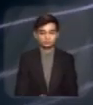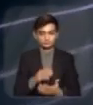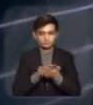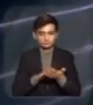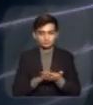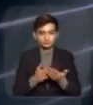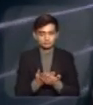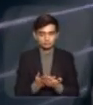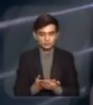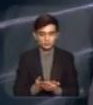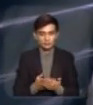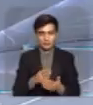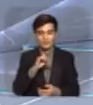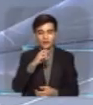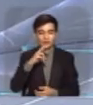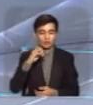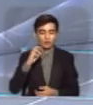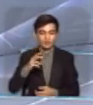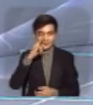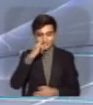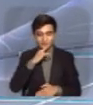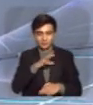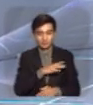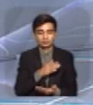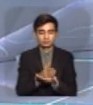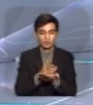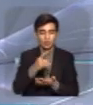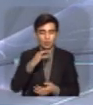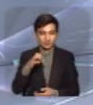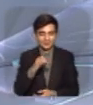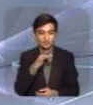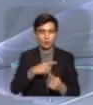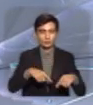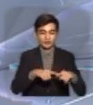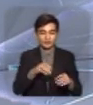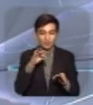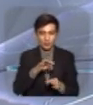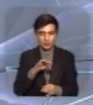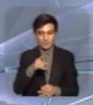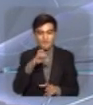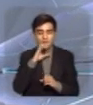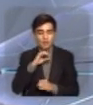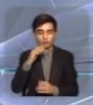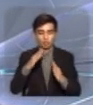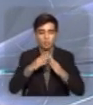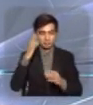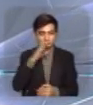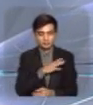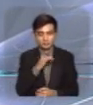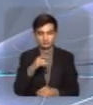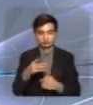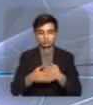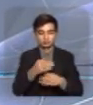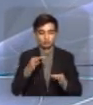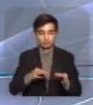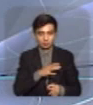Продолжаем информбюро. В Восточном Казахстане госслужащего и общественника осудили за попытку украсть дом. 4 года бесхозное